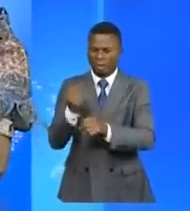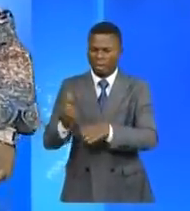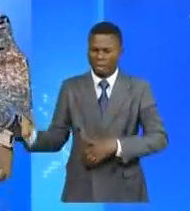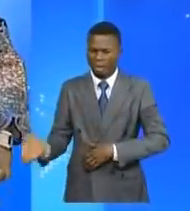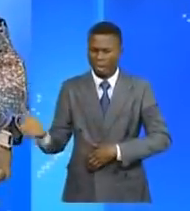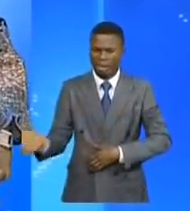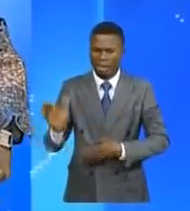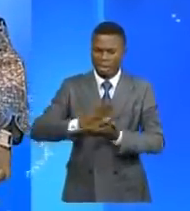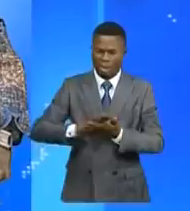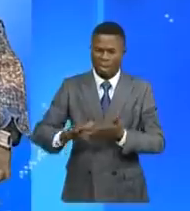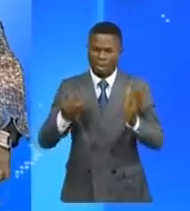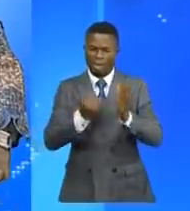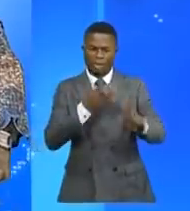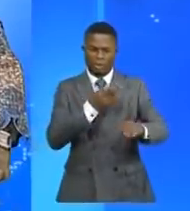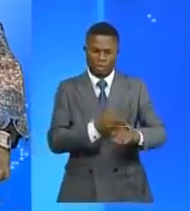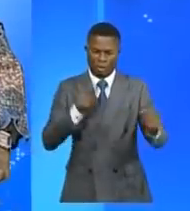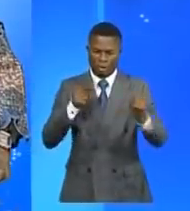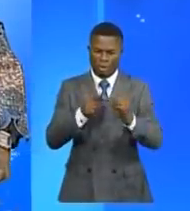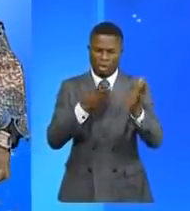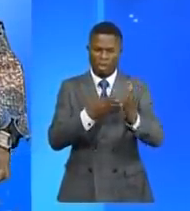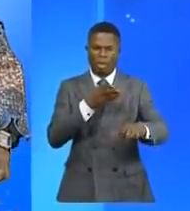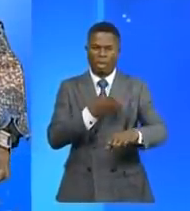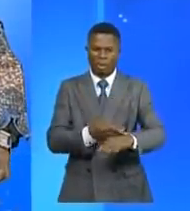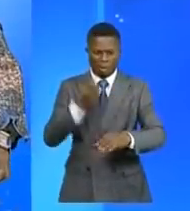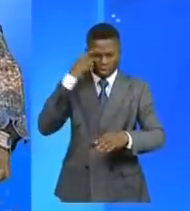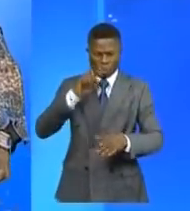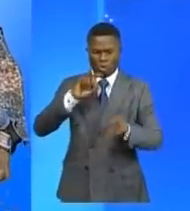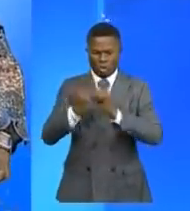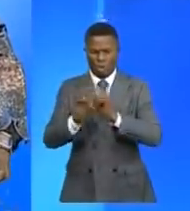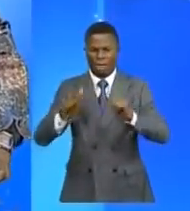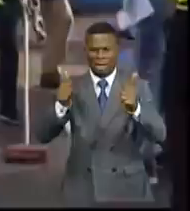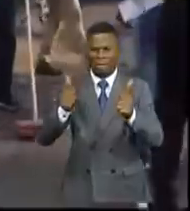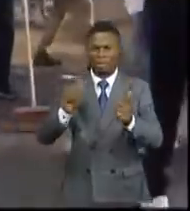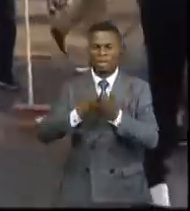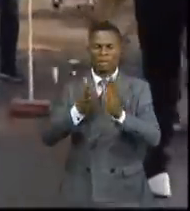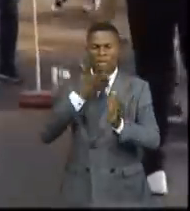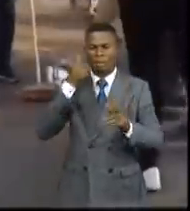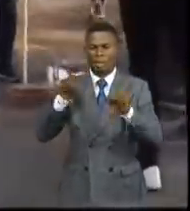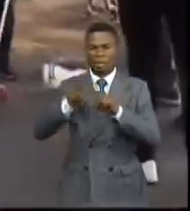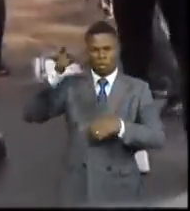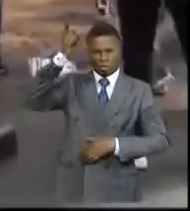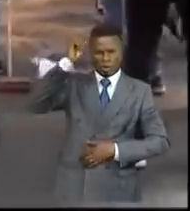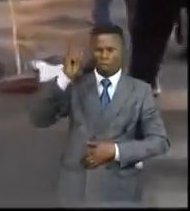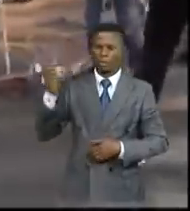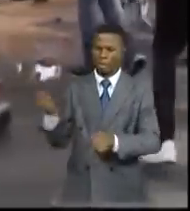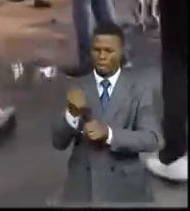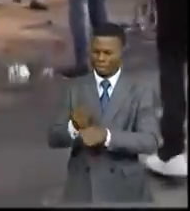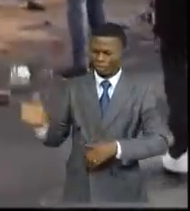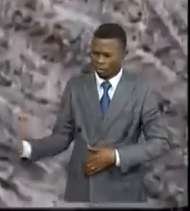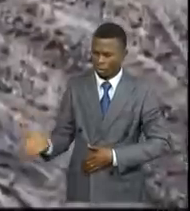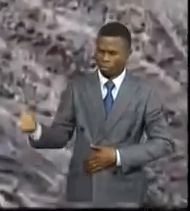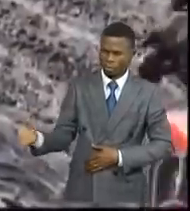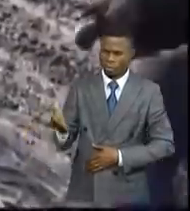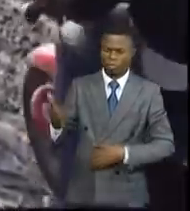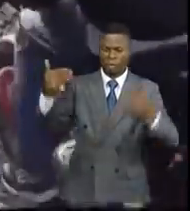grande envergure de 6h à 9h pour redorer le visage de la ville. Regardez. Son entrée en fonction, le nouveau maire de Goma